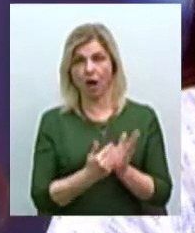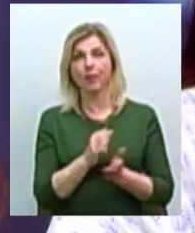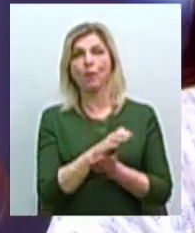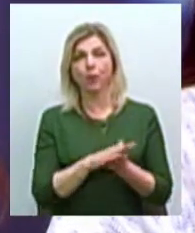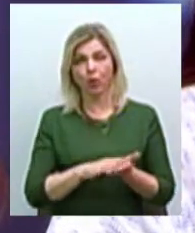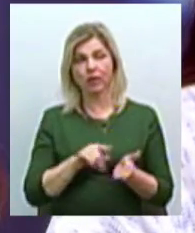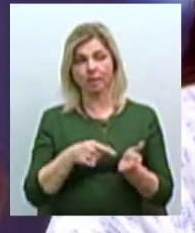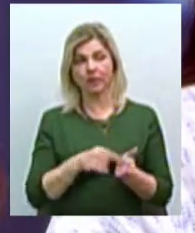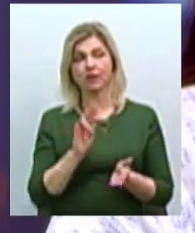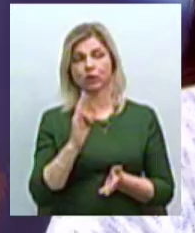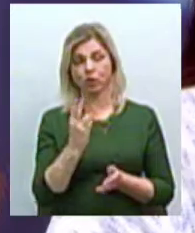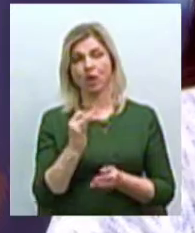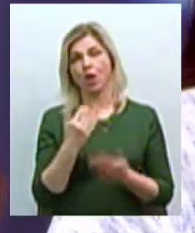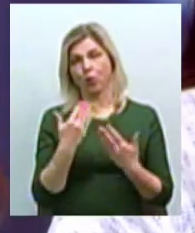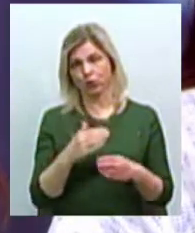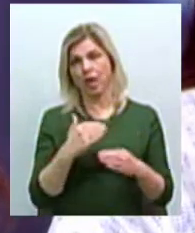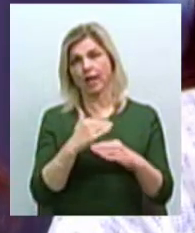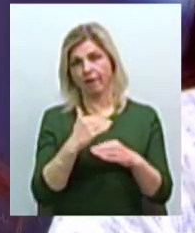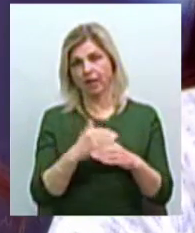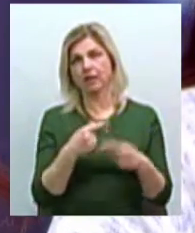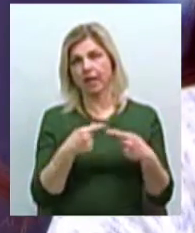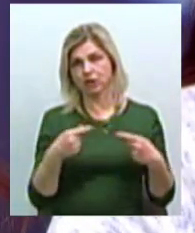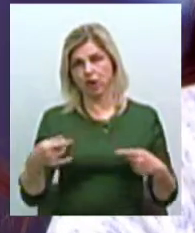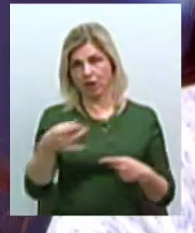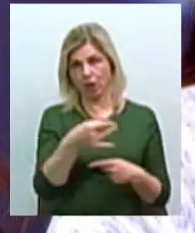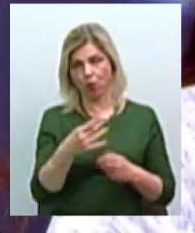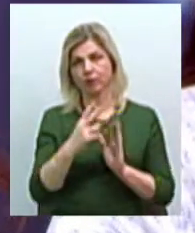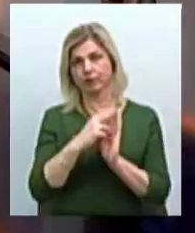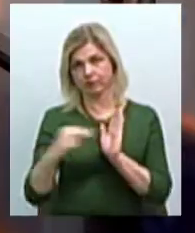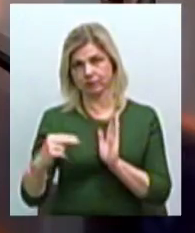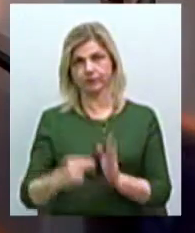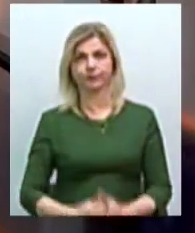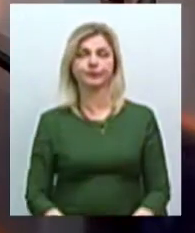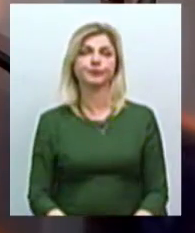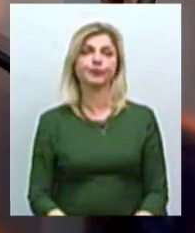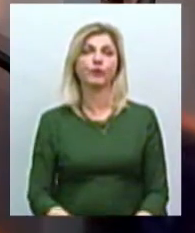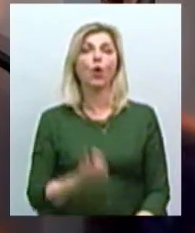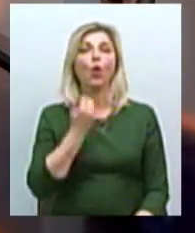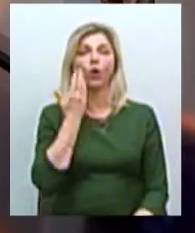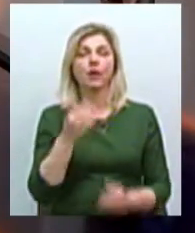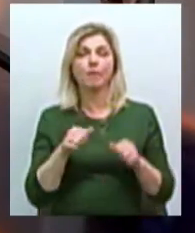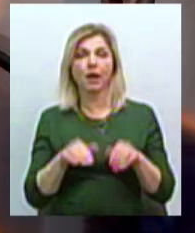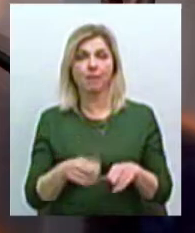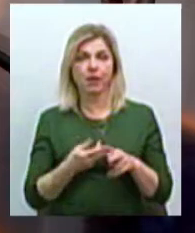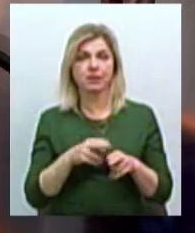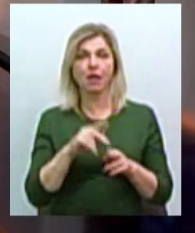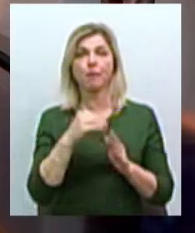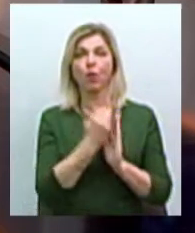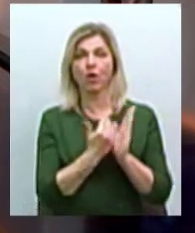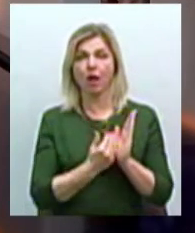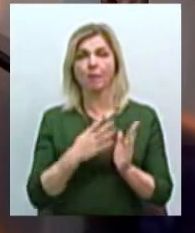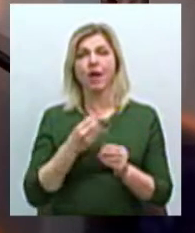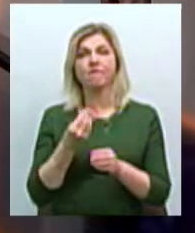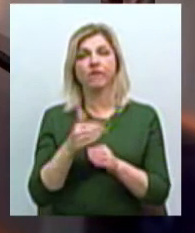Миколаєві, і на яку навіть рівняються вже інші регіони і беруть з нас приклад. Коли приймалася ця програма, був виділений